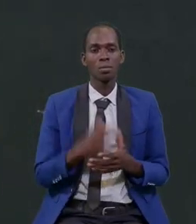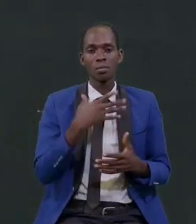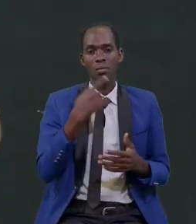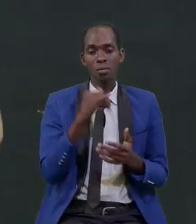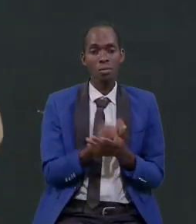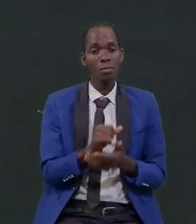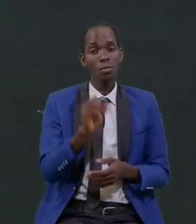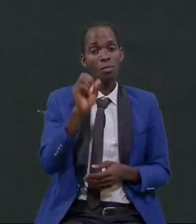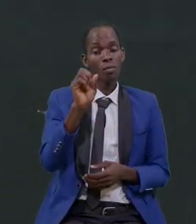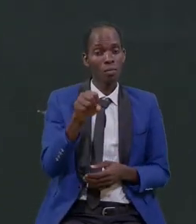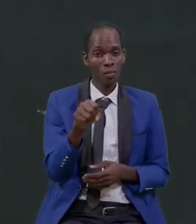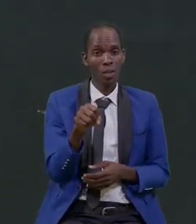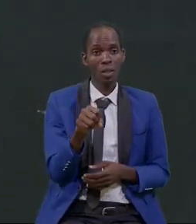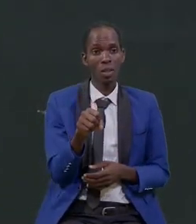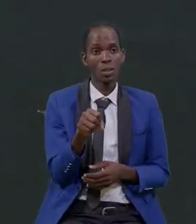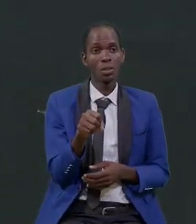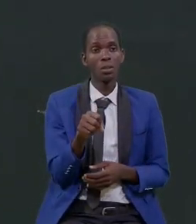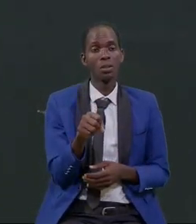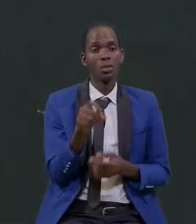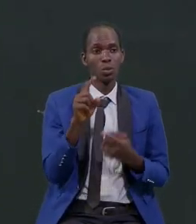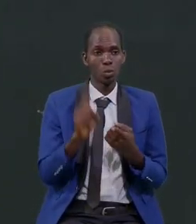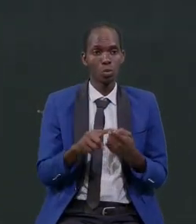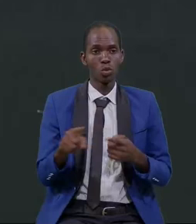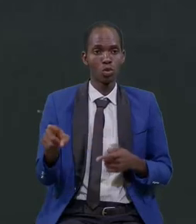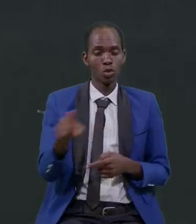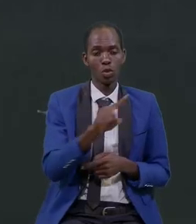C'est à vous premièrement.